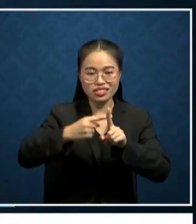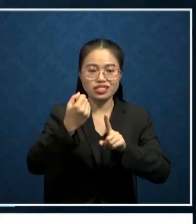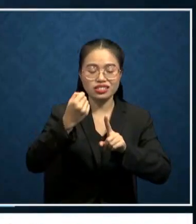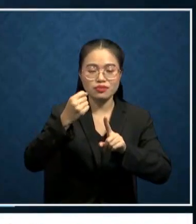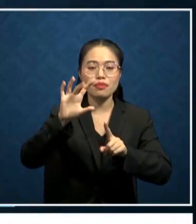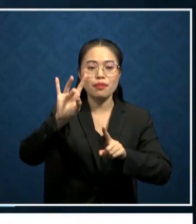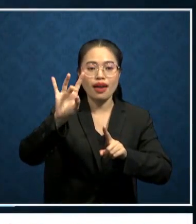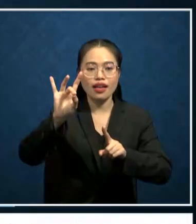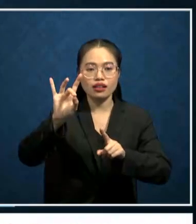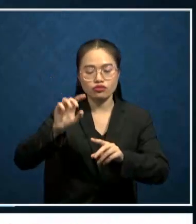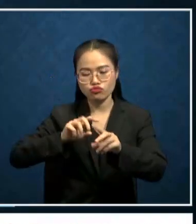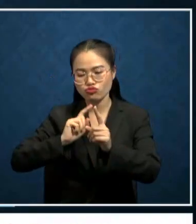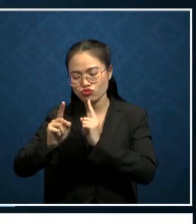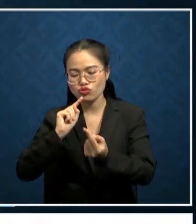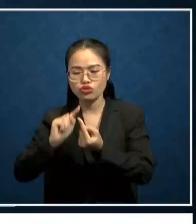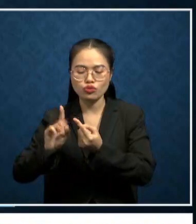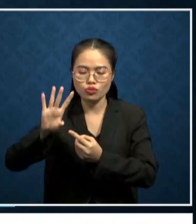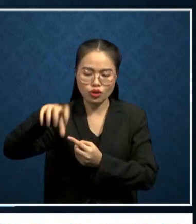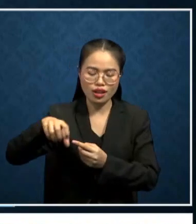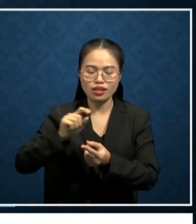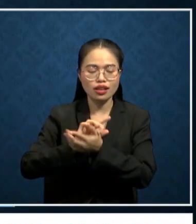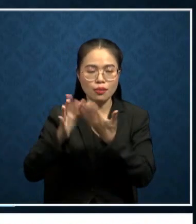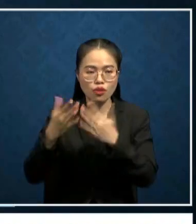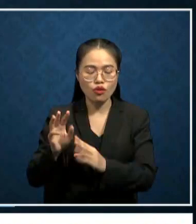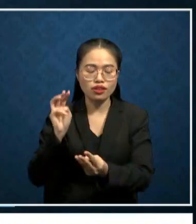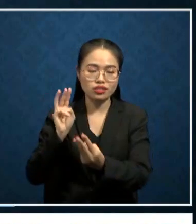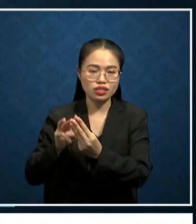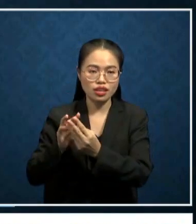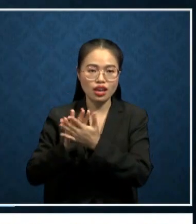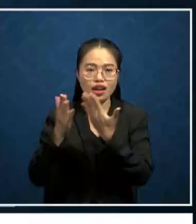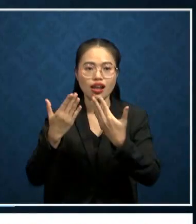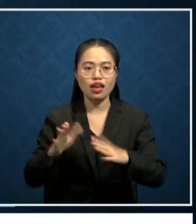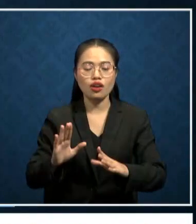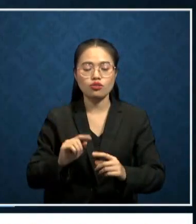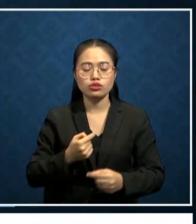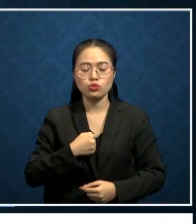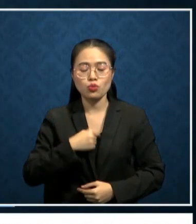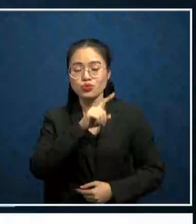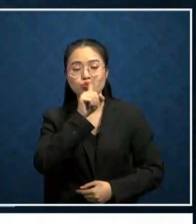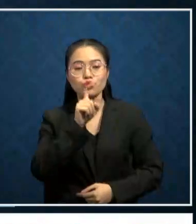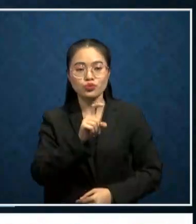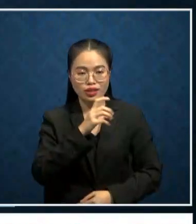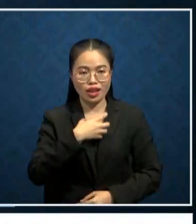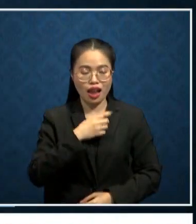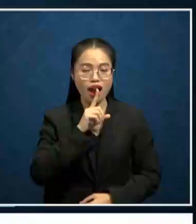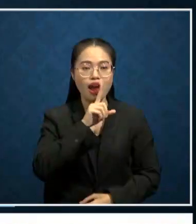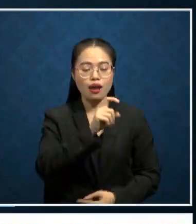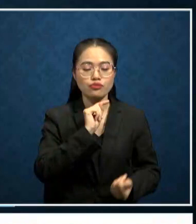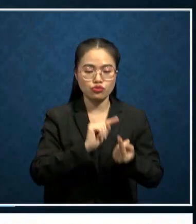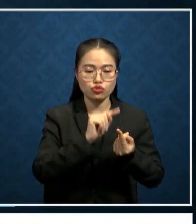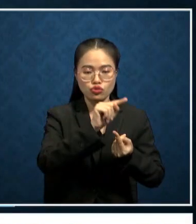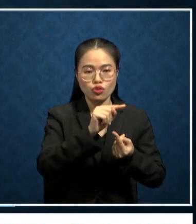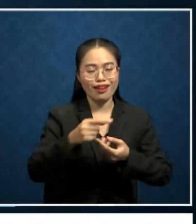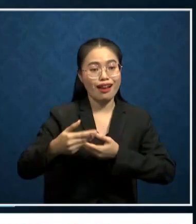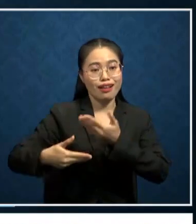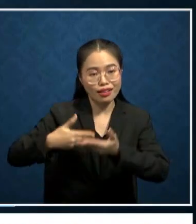กับชิปเปอร์ทุกรายตามมติกกพนะครับข้อสังเกตครับการส่งเสริมการแข่งขันกิจกรพลังงานยัง